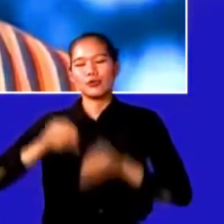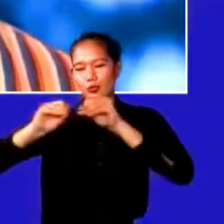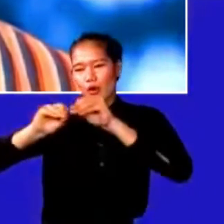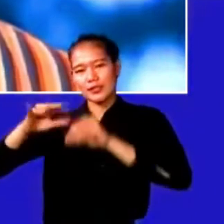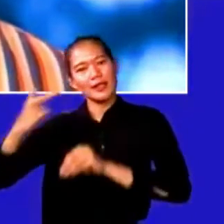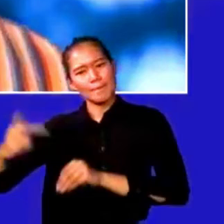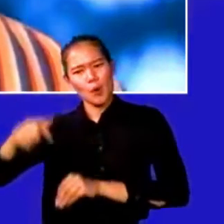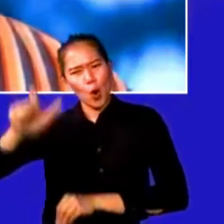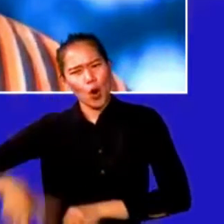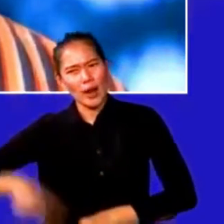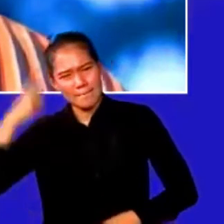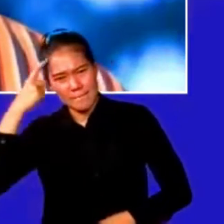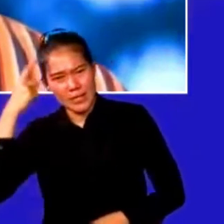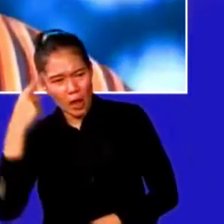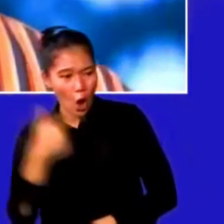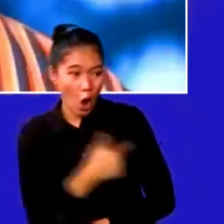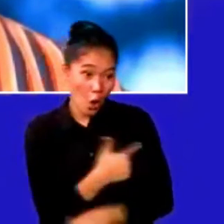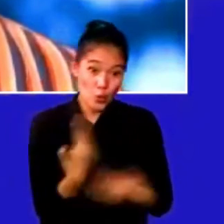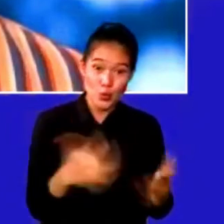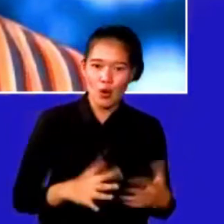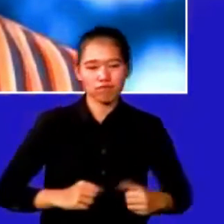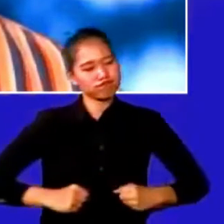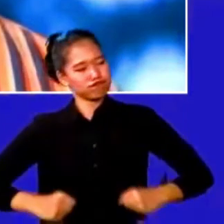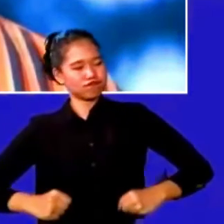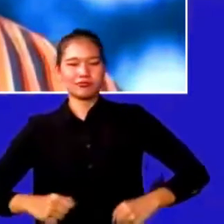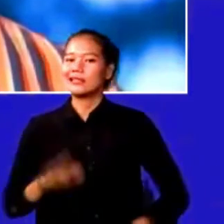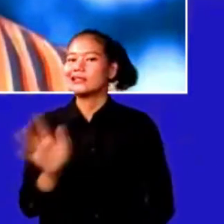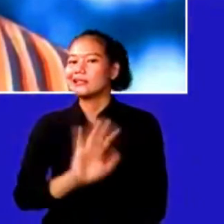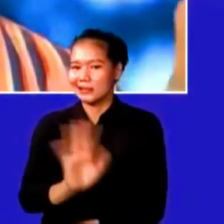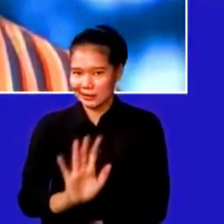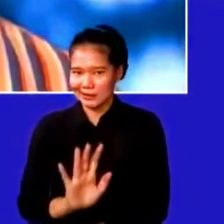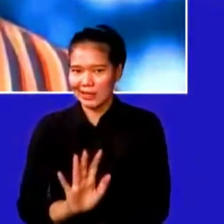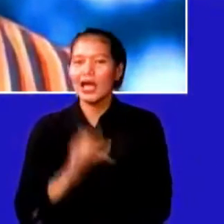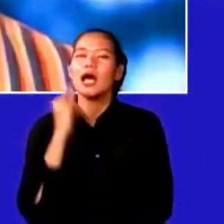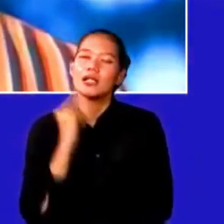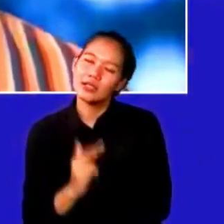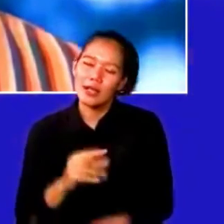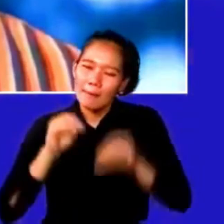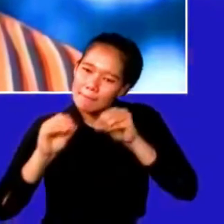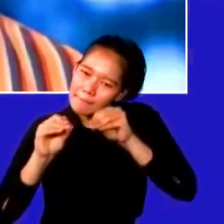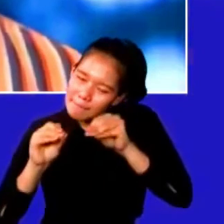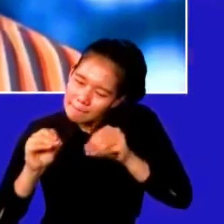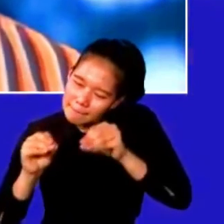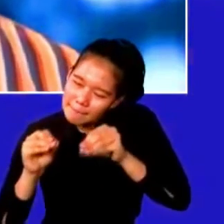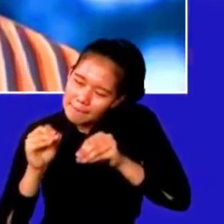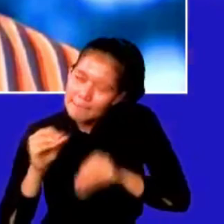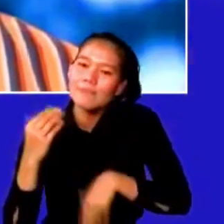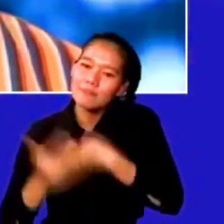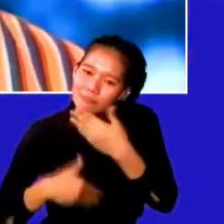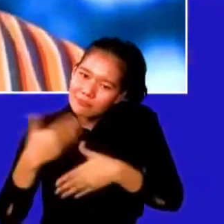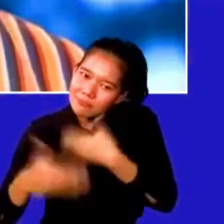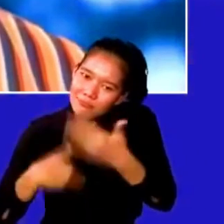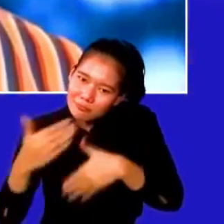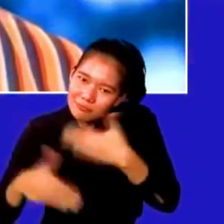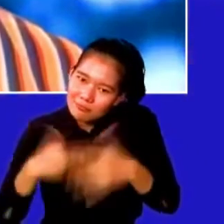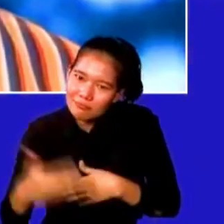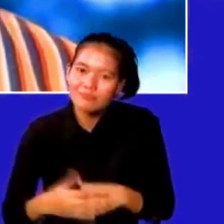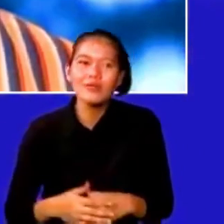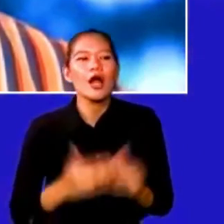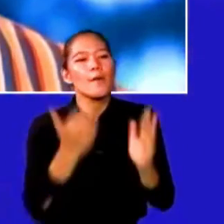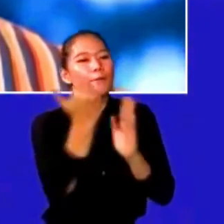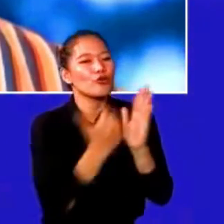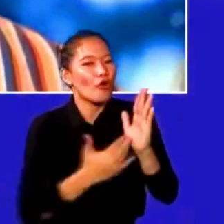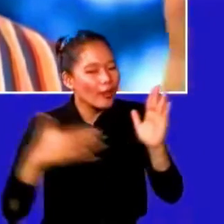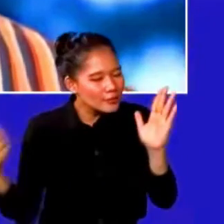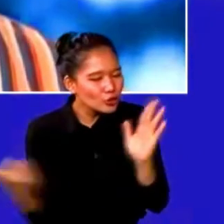jadi jangan orang memikirkan Udah sekali vaksin dia Udah kebal Nah itu harus di Ajun kasih setiap saat setiap yang menyuntik tetap